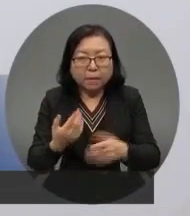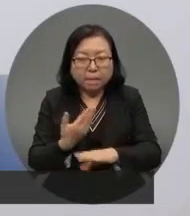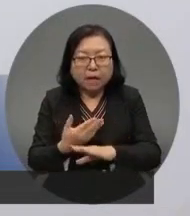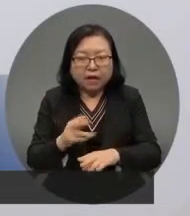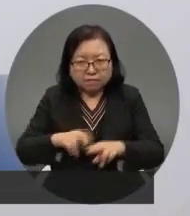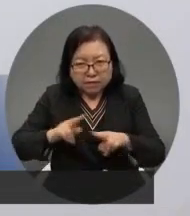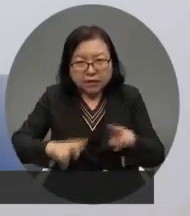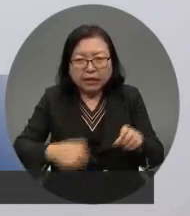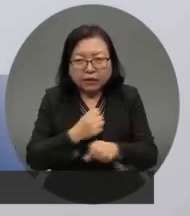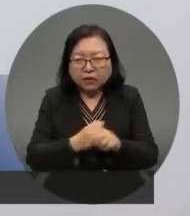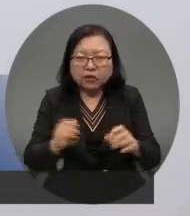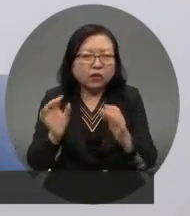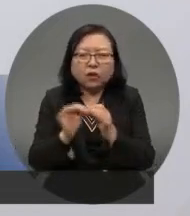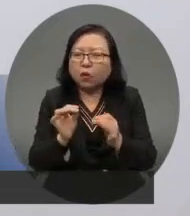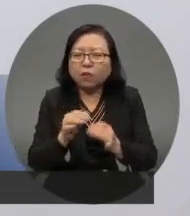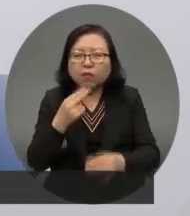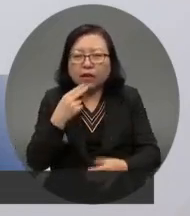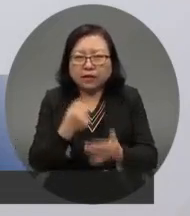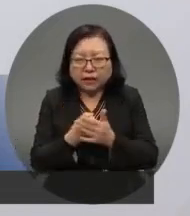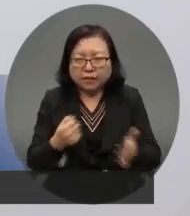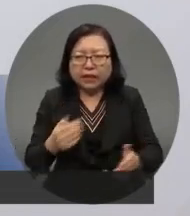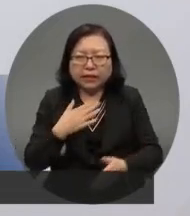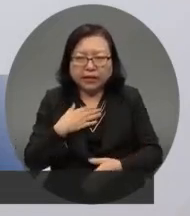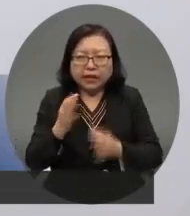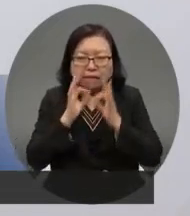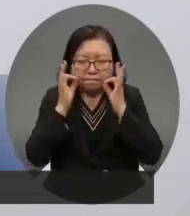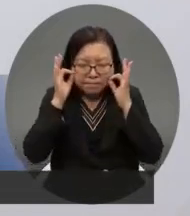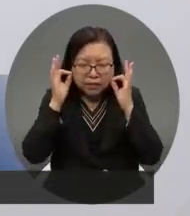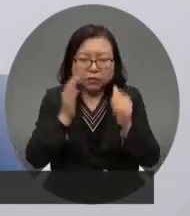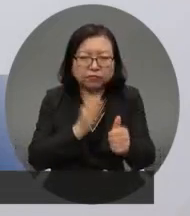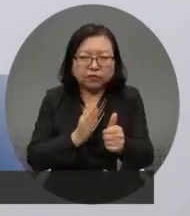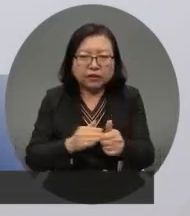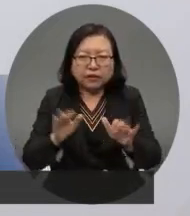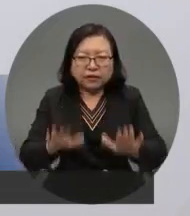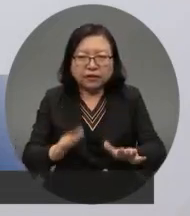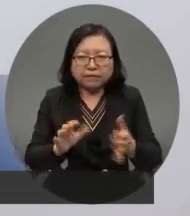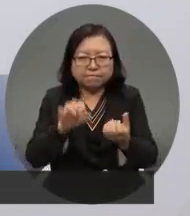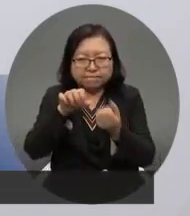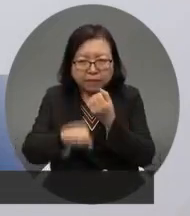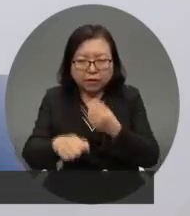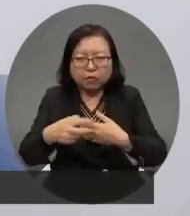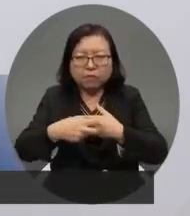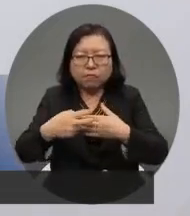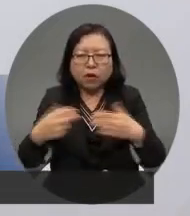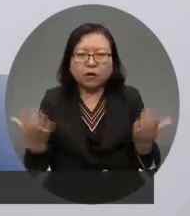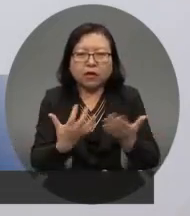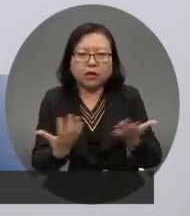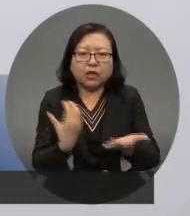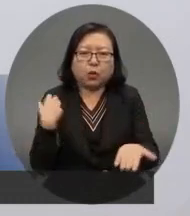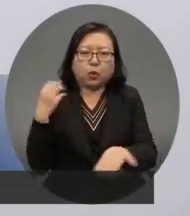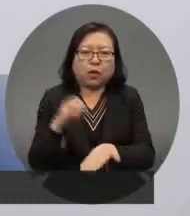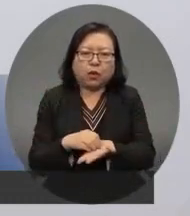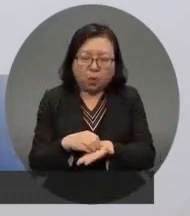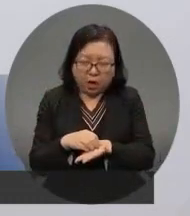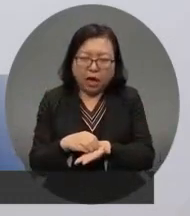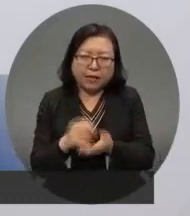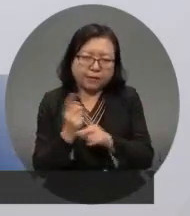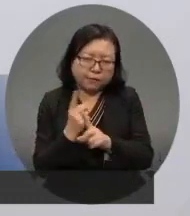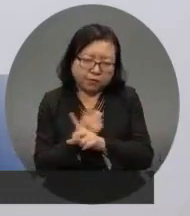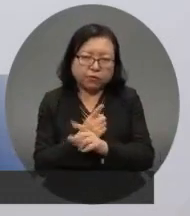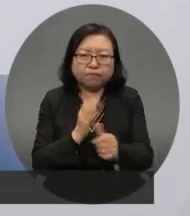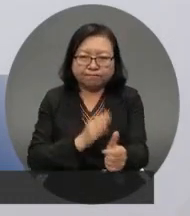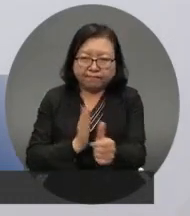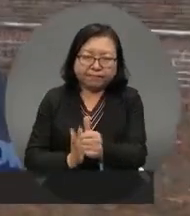여러분께 간곡히 당부드립니다. 지금 바로 병원으로 돌아와 환자 곁을